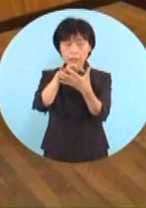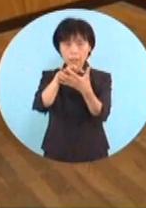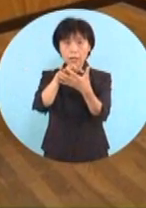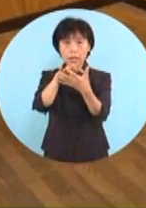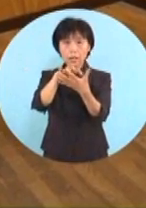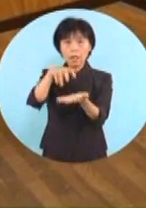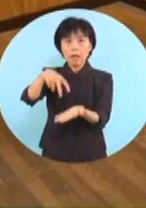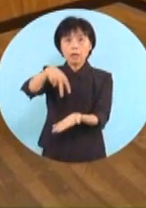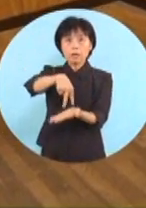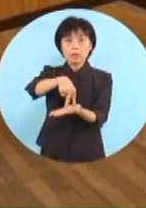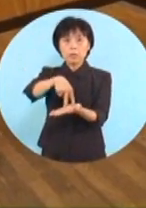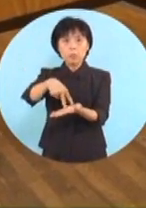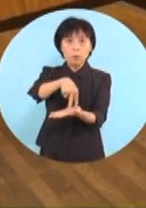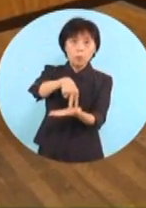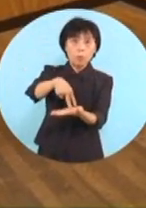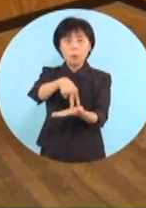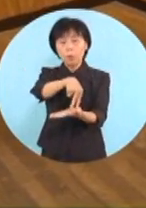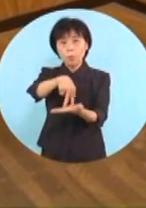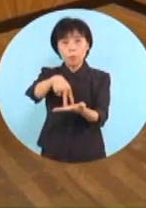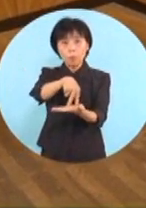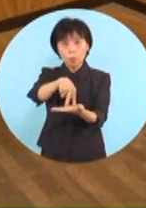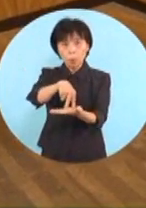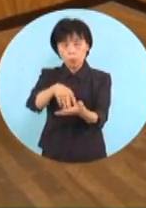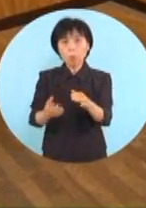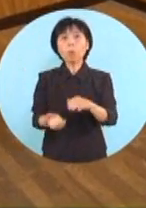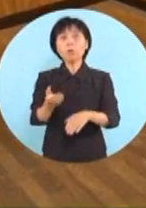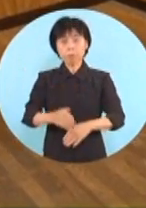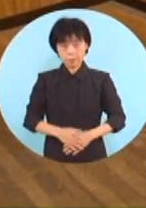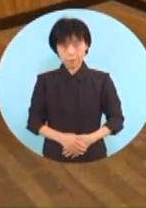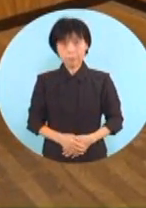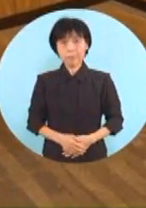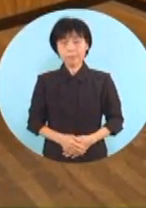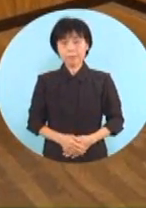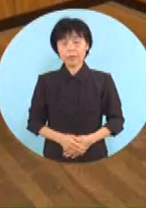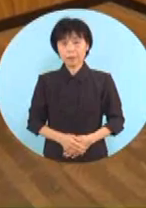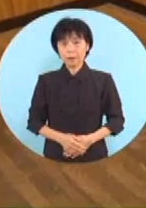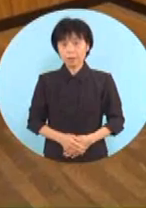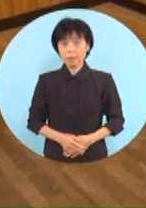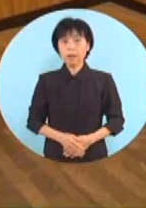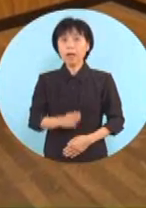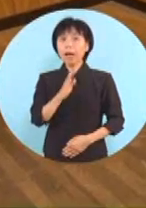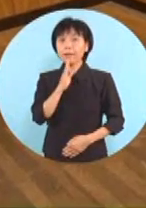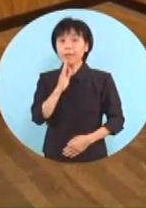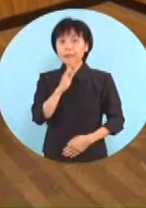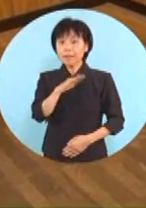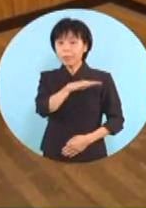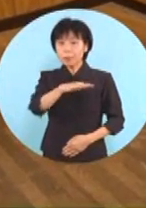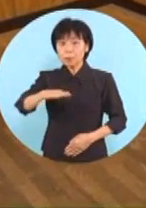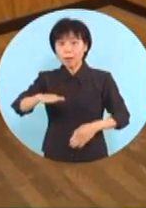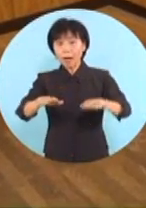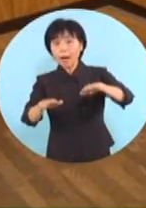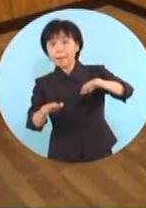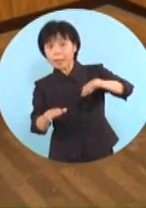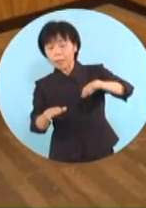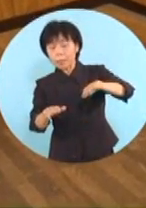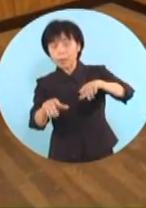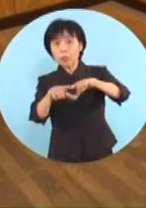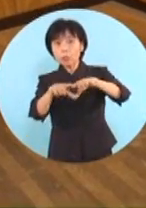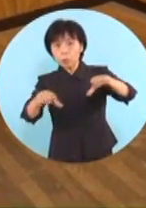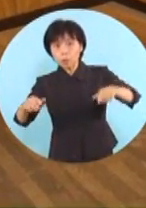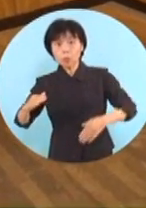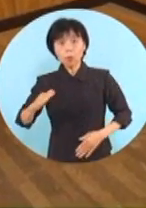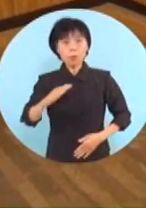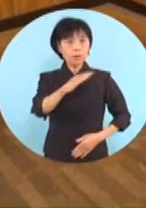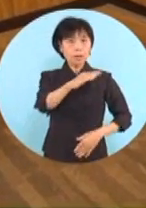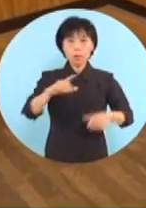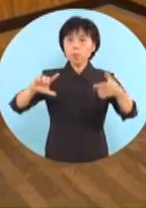、頭の中が混乱してフラフラしてしまうんです。 確かに床は斜めになっているんですが、普通の坂道と